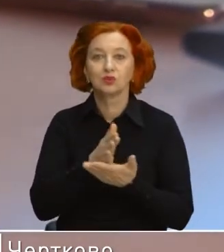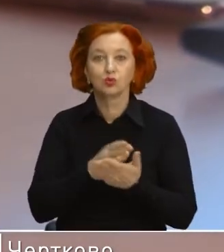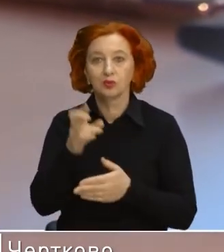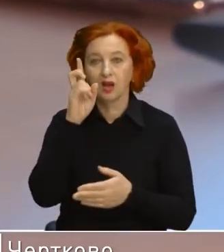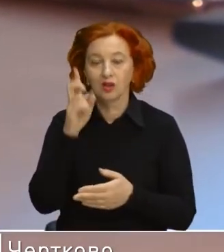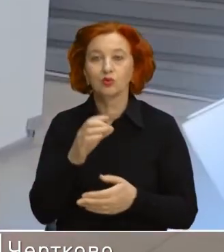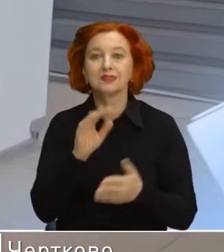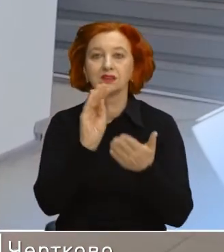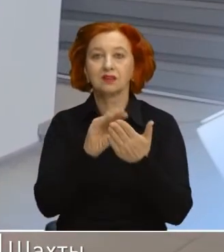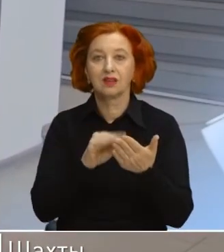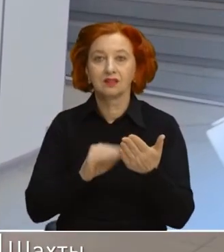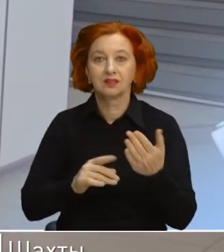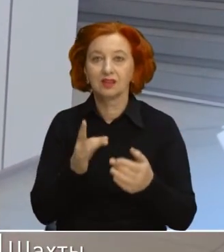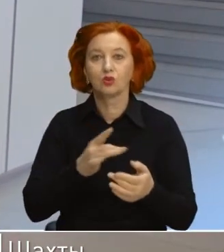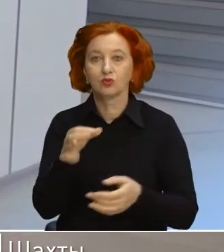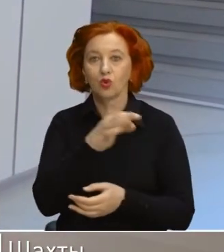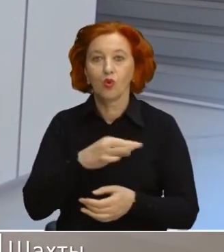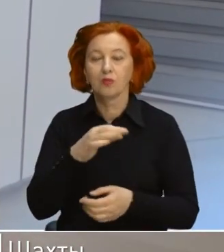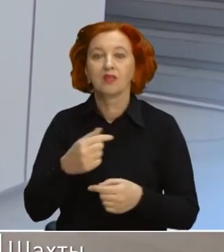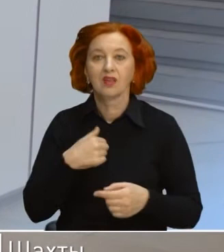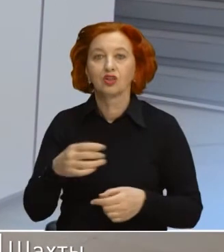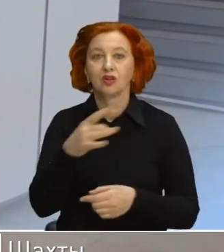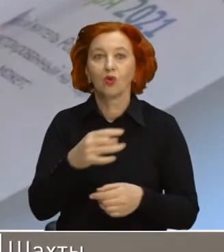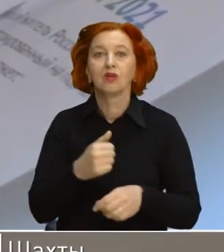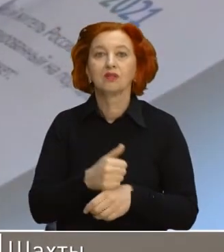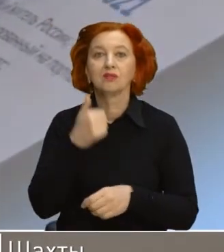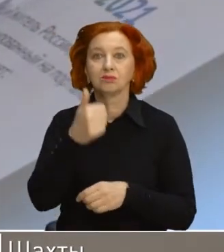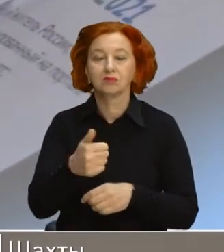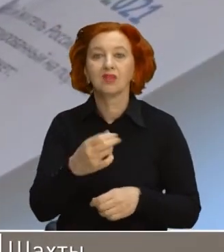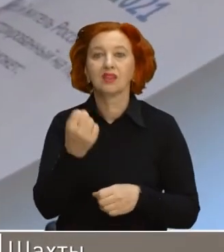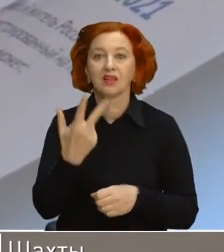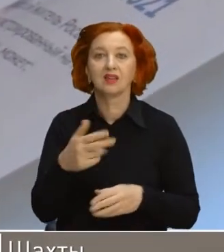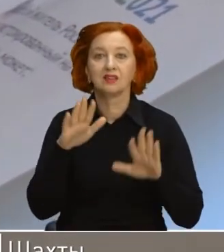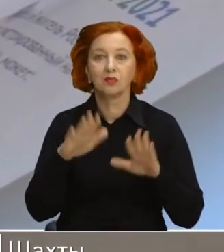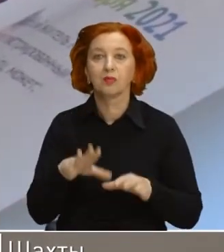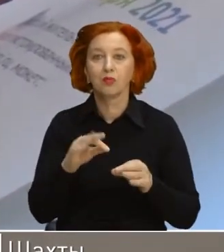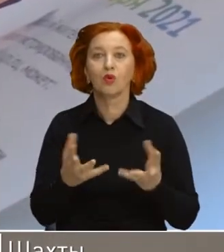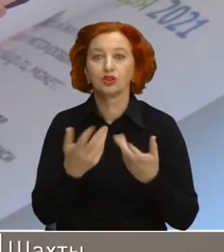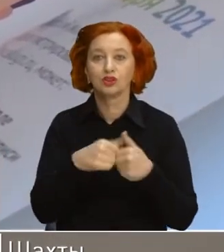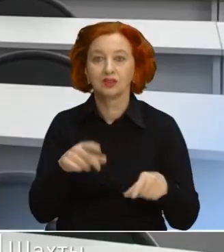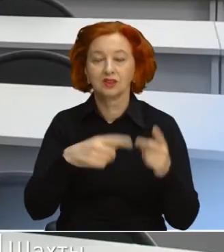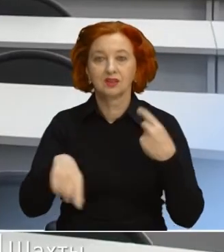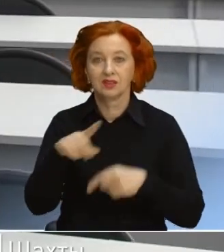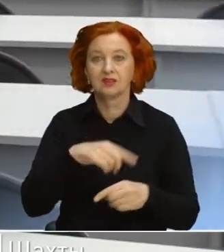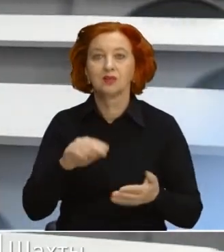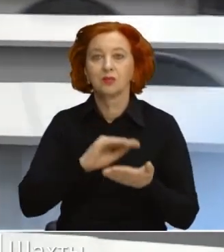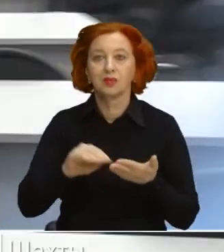государственной статистики по Ростовской области. Наш регион вышел на 13-е место среди субъектов РФ по доле переписанного населения.